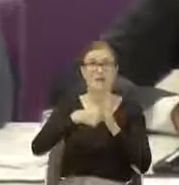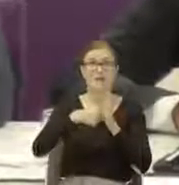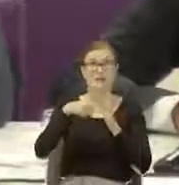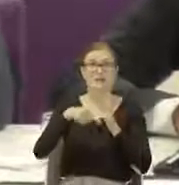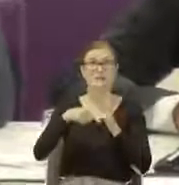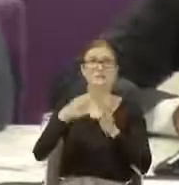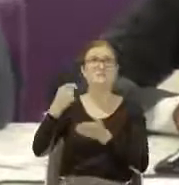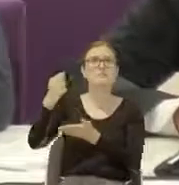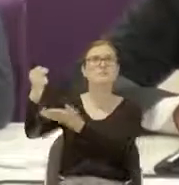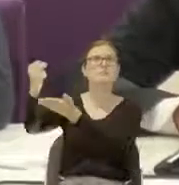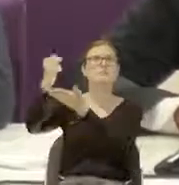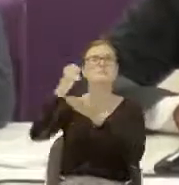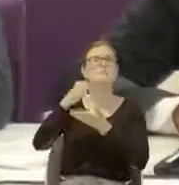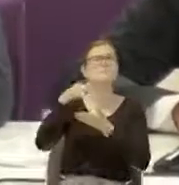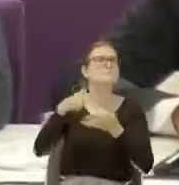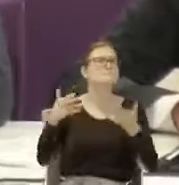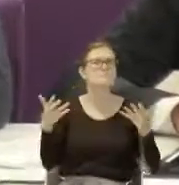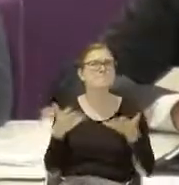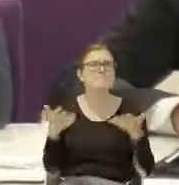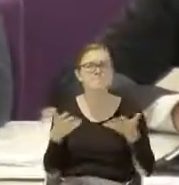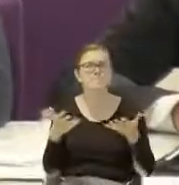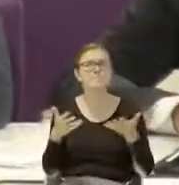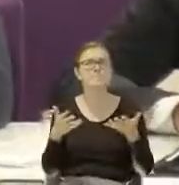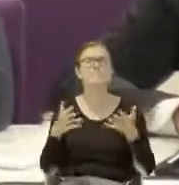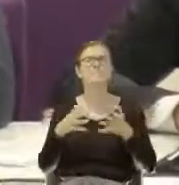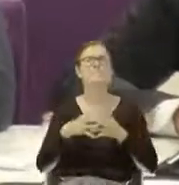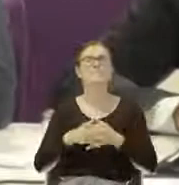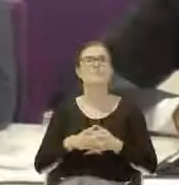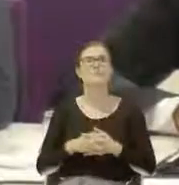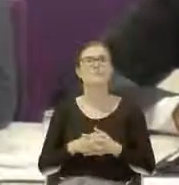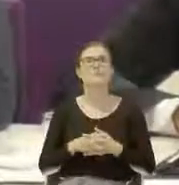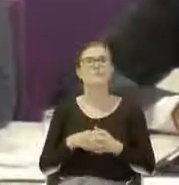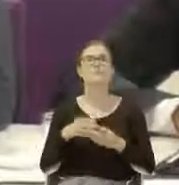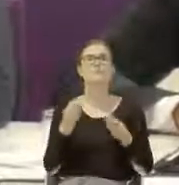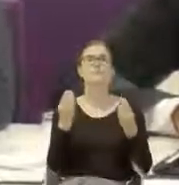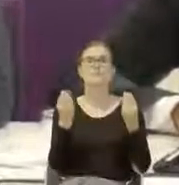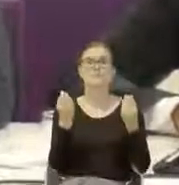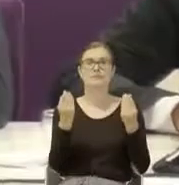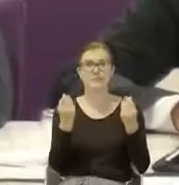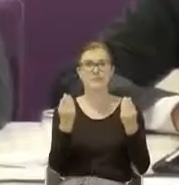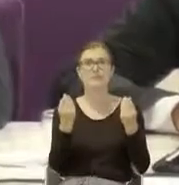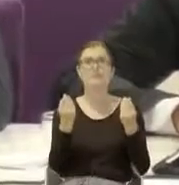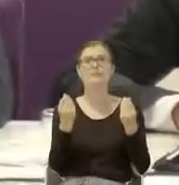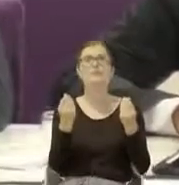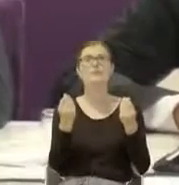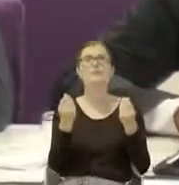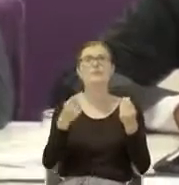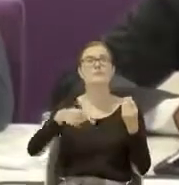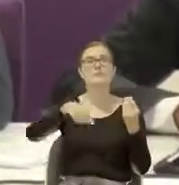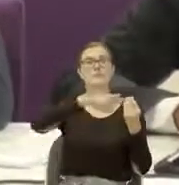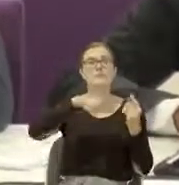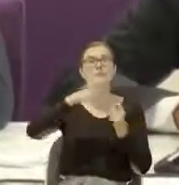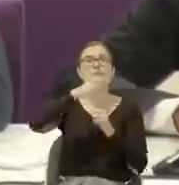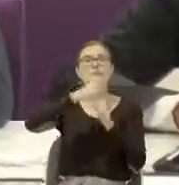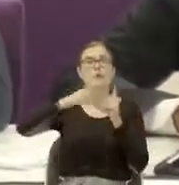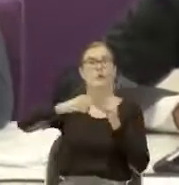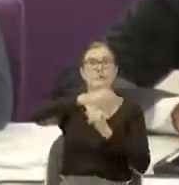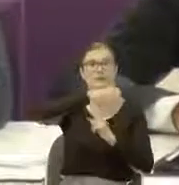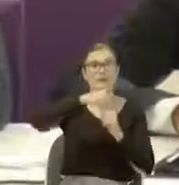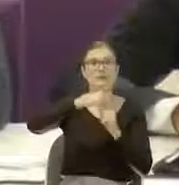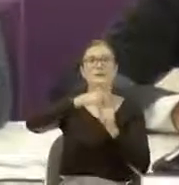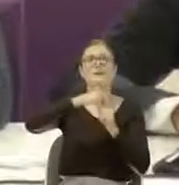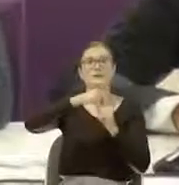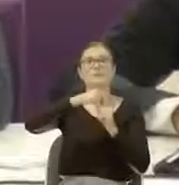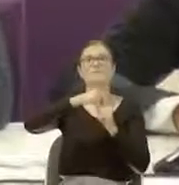extérieures ont permis à nos populations d'amorcer le changement de comportement. Et ce changement